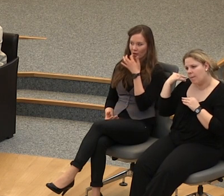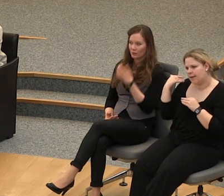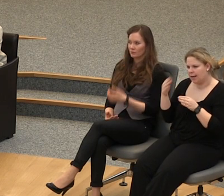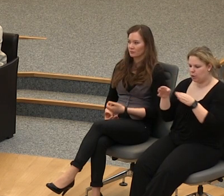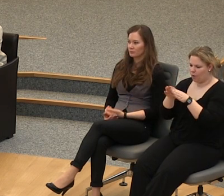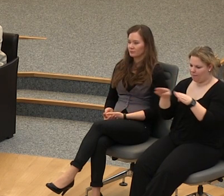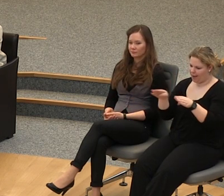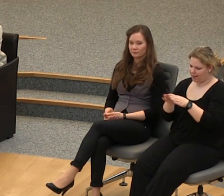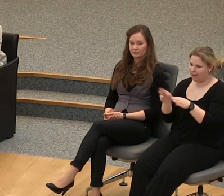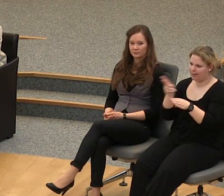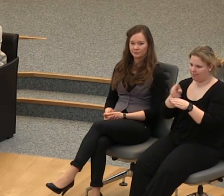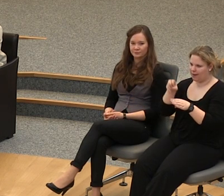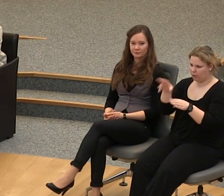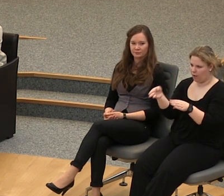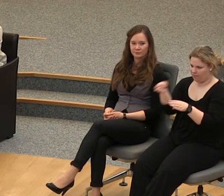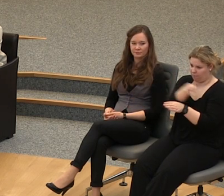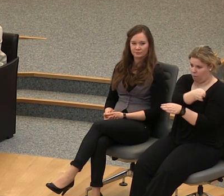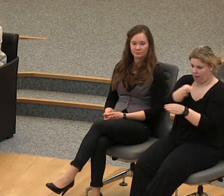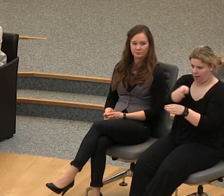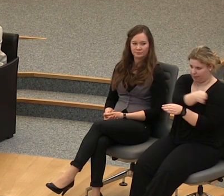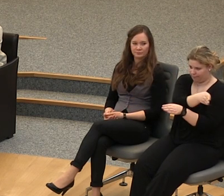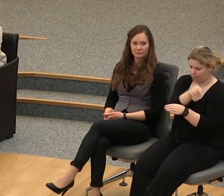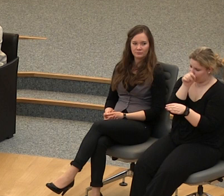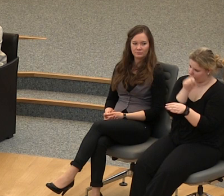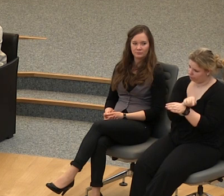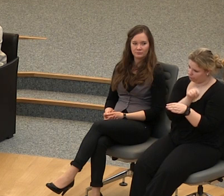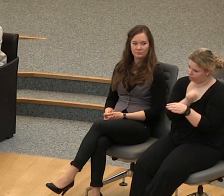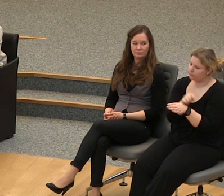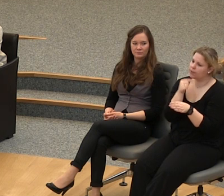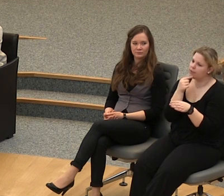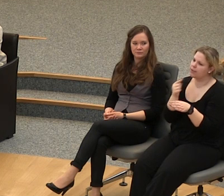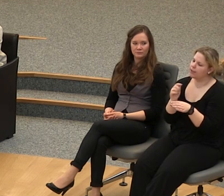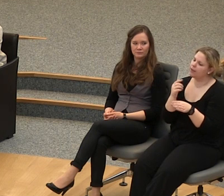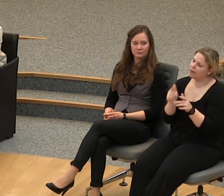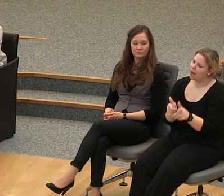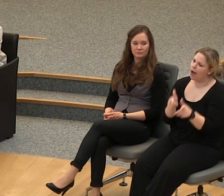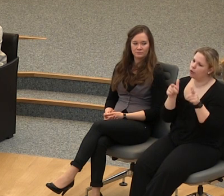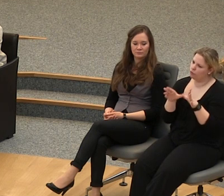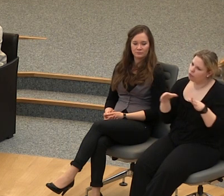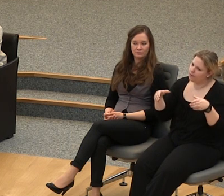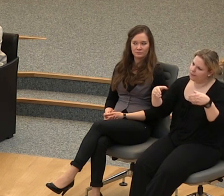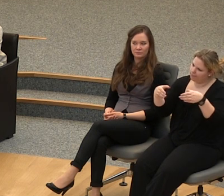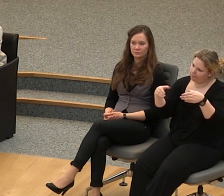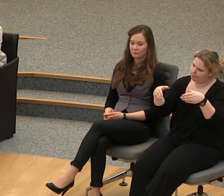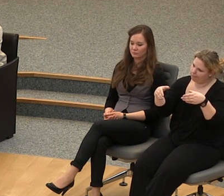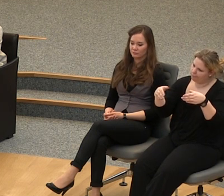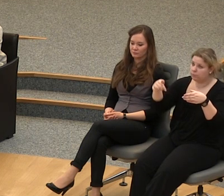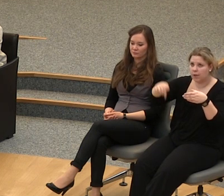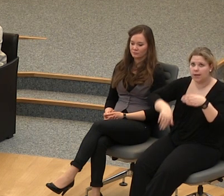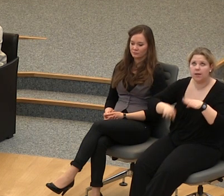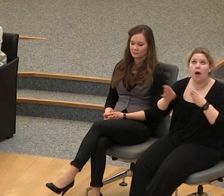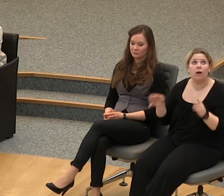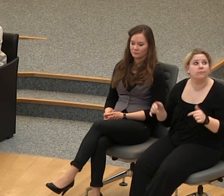Weihnachten 2012 den Ausschuss konstituiert haben, hier in diesem